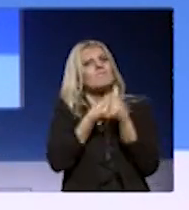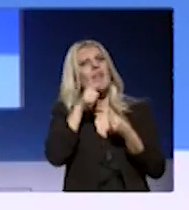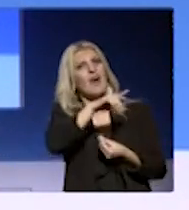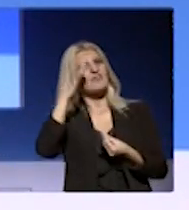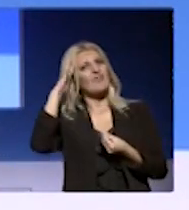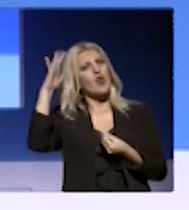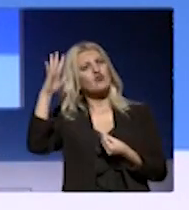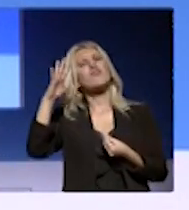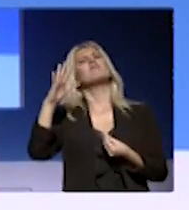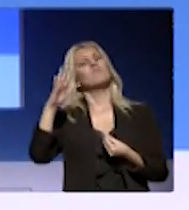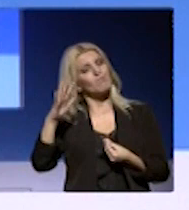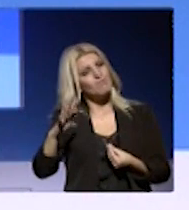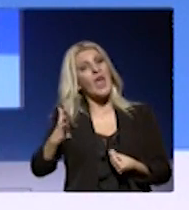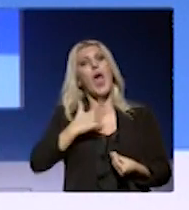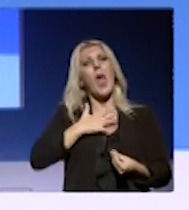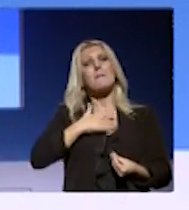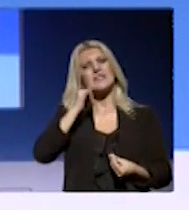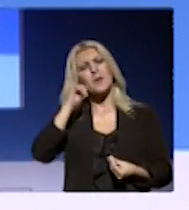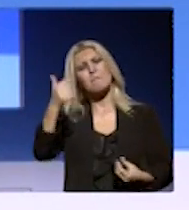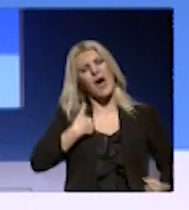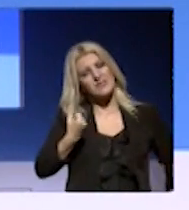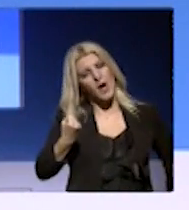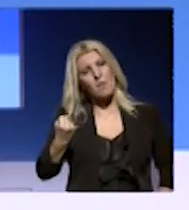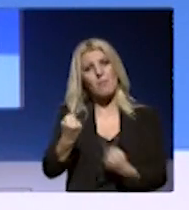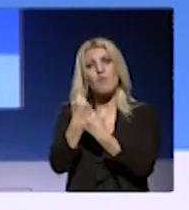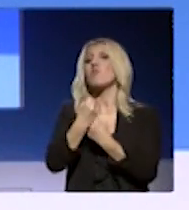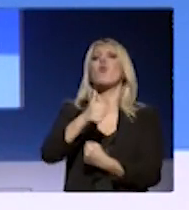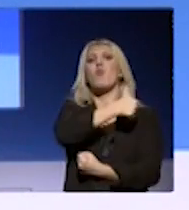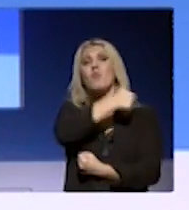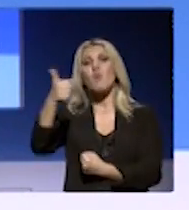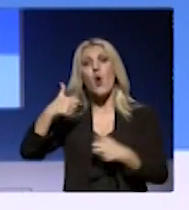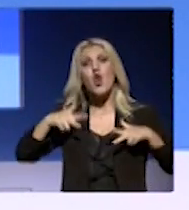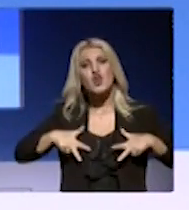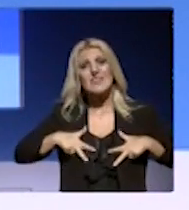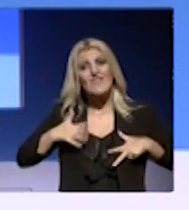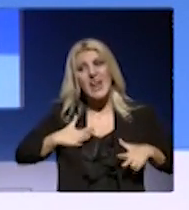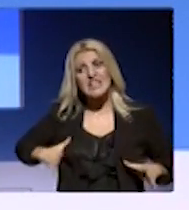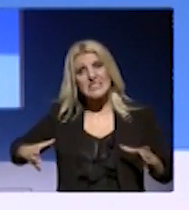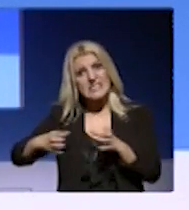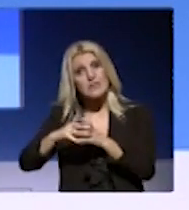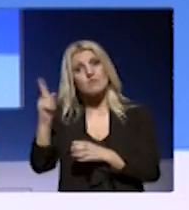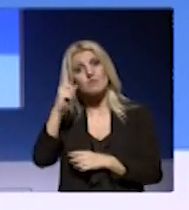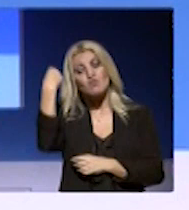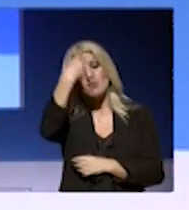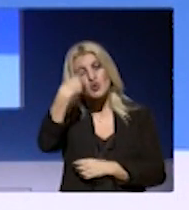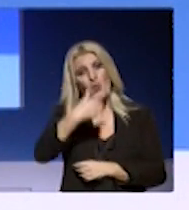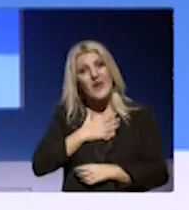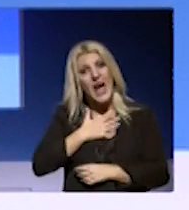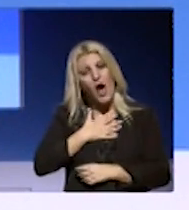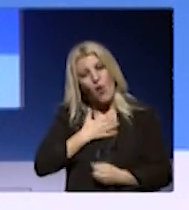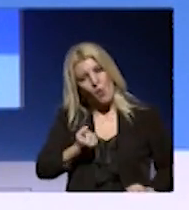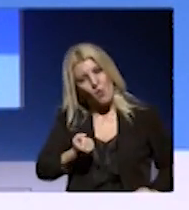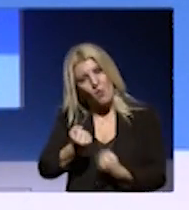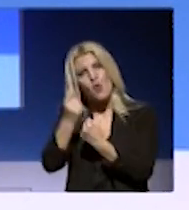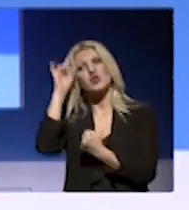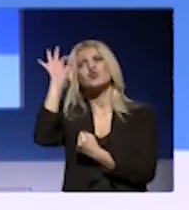αμέριστη στήριξη της κυβέρνησής μας αλλά και τη δικιά μου προσωπικά για να υλοποιήσουν τα οράματά τους.